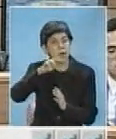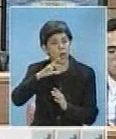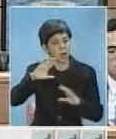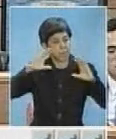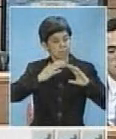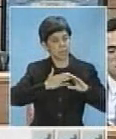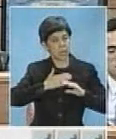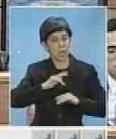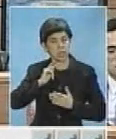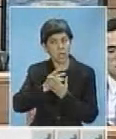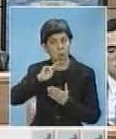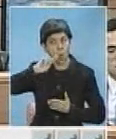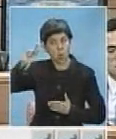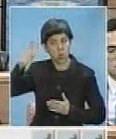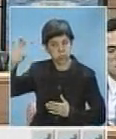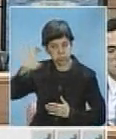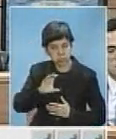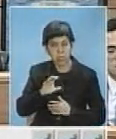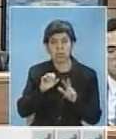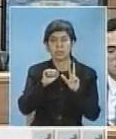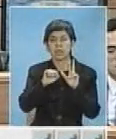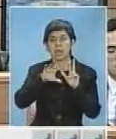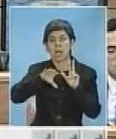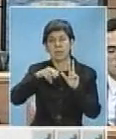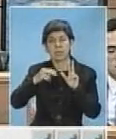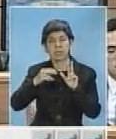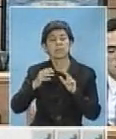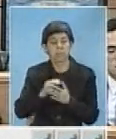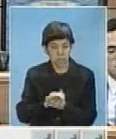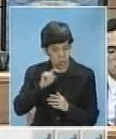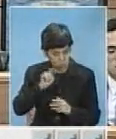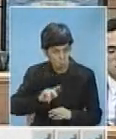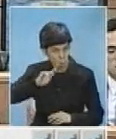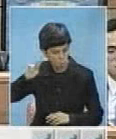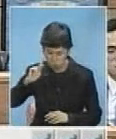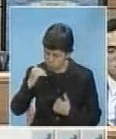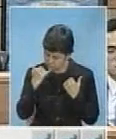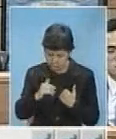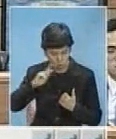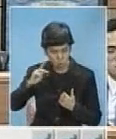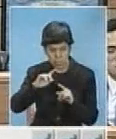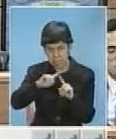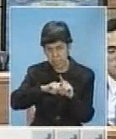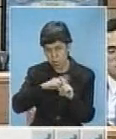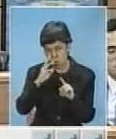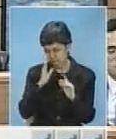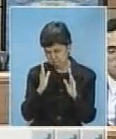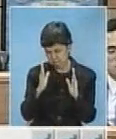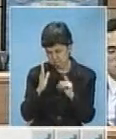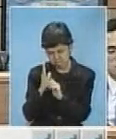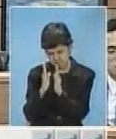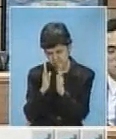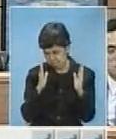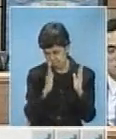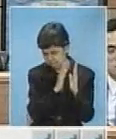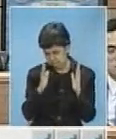องในการกู้ยืมเพิ่มเติมอีก 350,000 ล้านบาทและต้องกู้ให้แล้วเสร็จก่อนสิ้นเดือนมิถุนายนปี